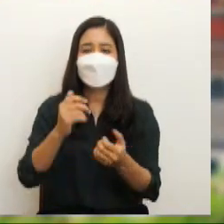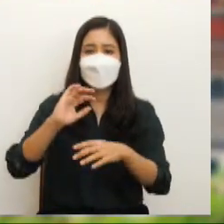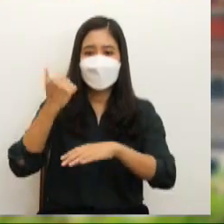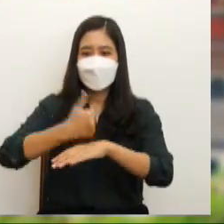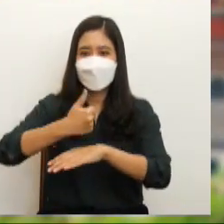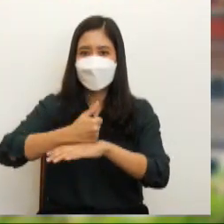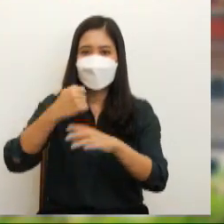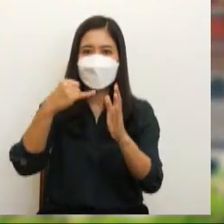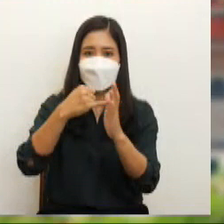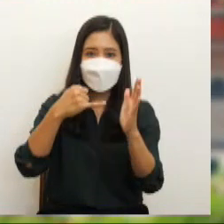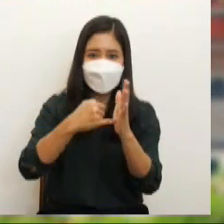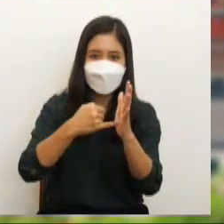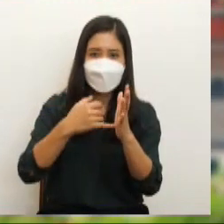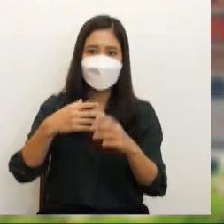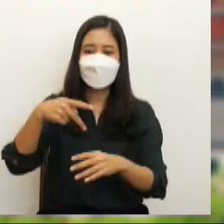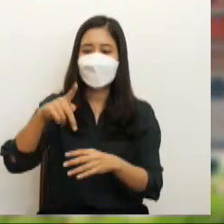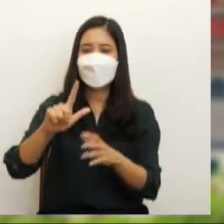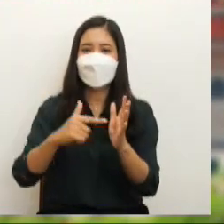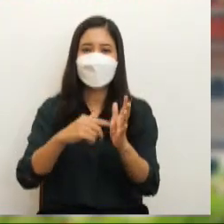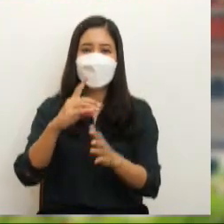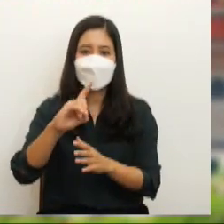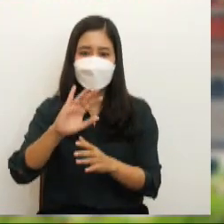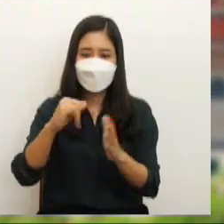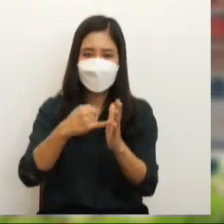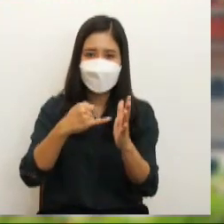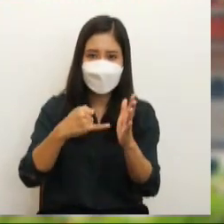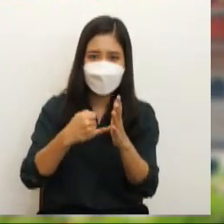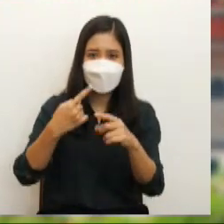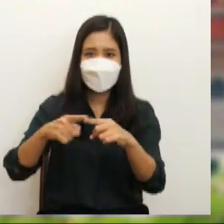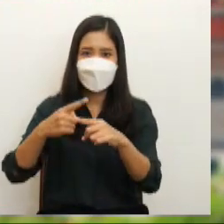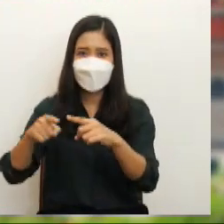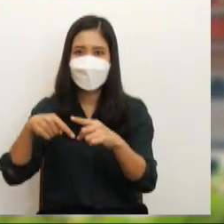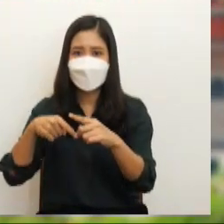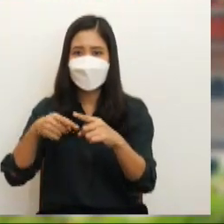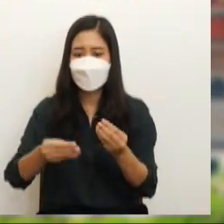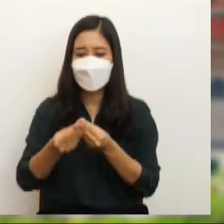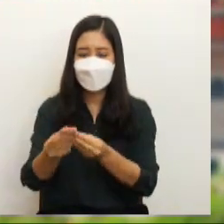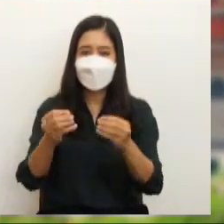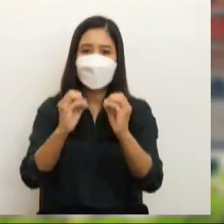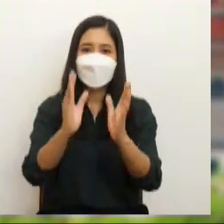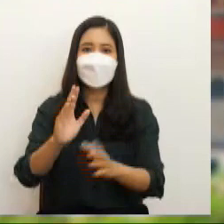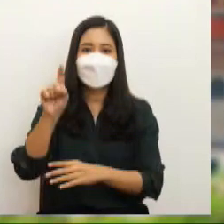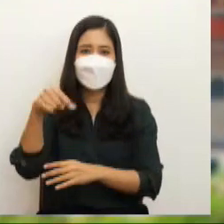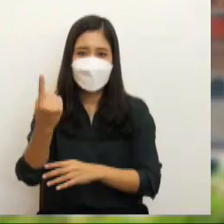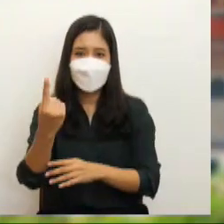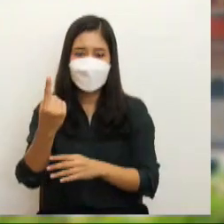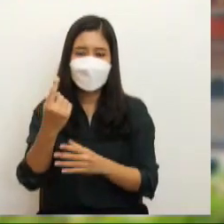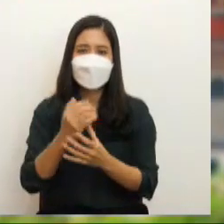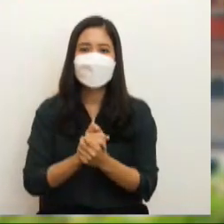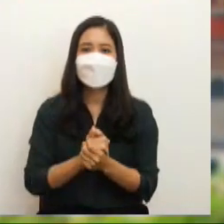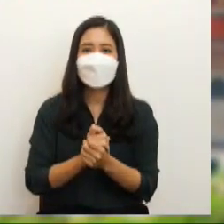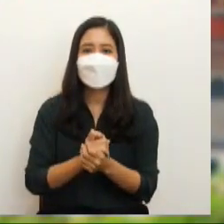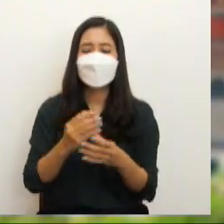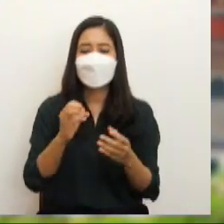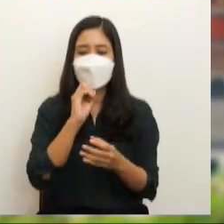ารณสุขจังหวัดศึกษาธิการจังหวัดจะเป็นแกน3คนที่ต้องประสานให้คุณครูเข้าฉีดวัคซีนลองมาดูจำนวนดูนิดนึงนะครับว่